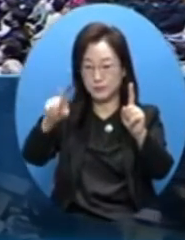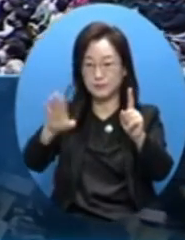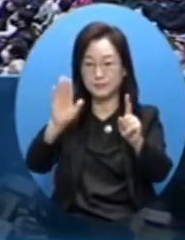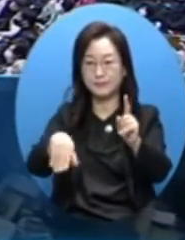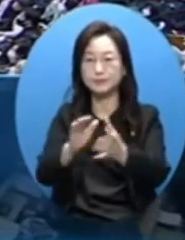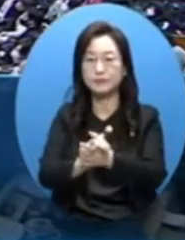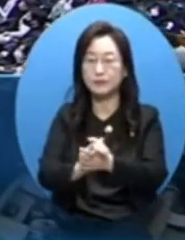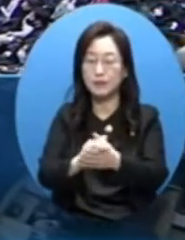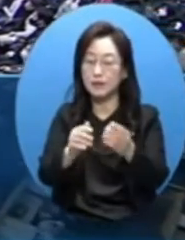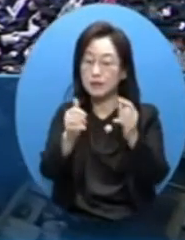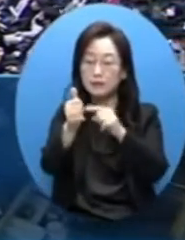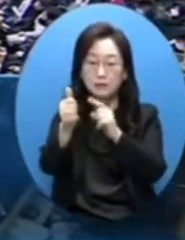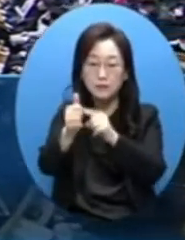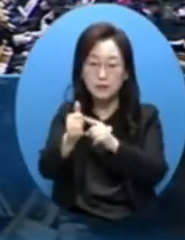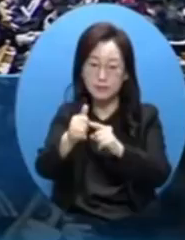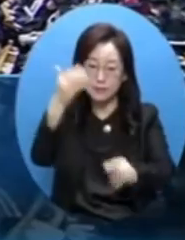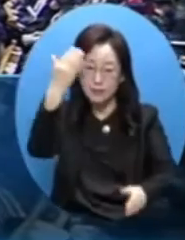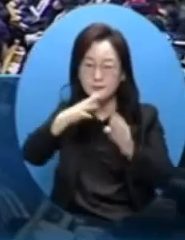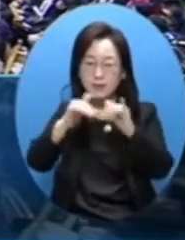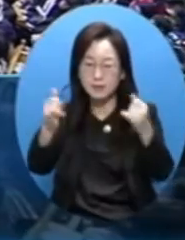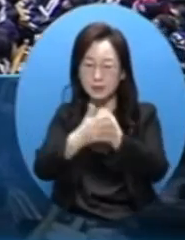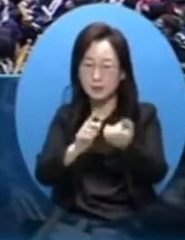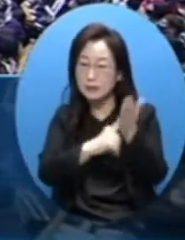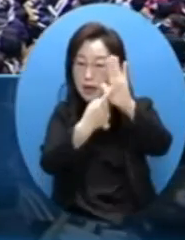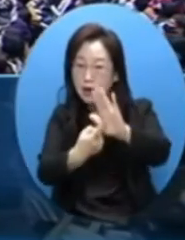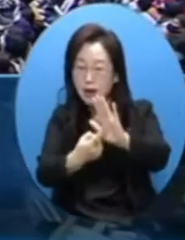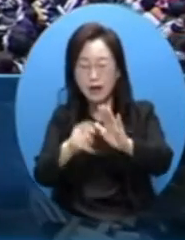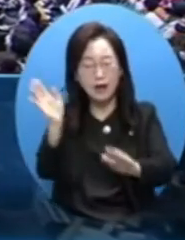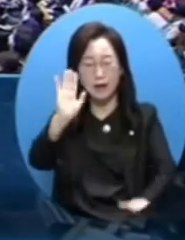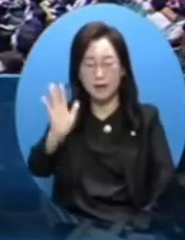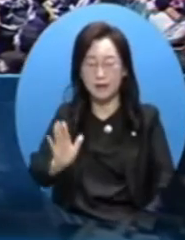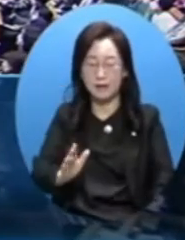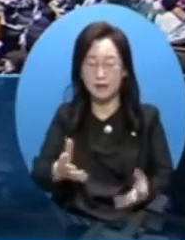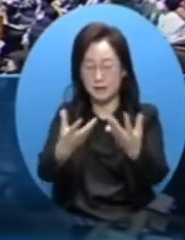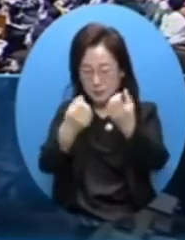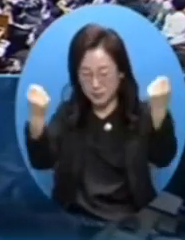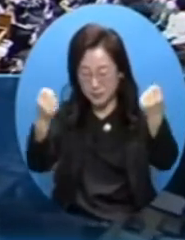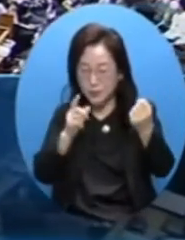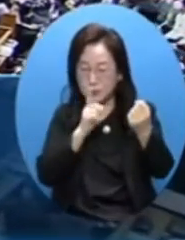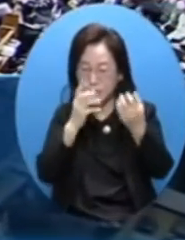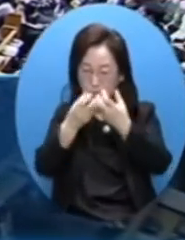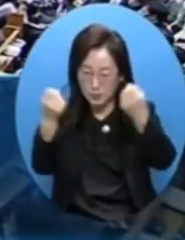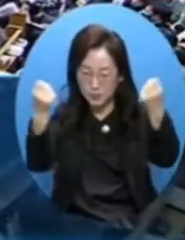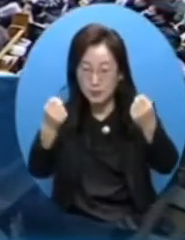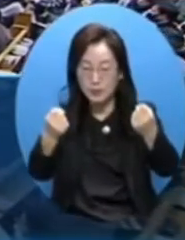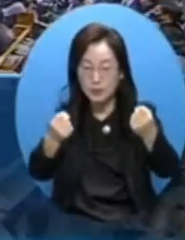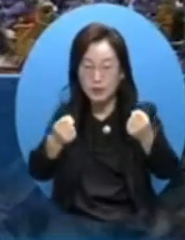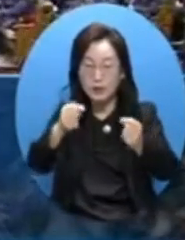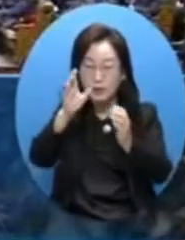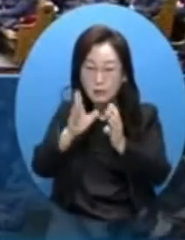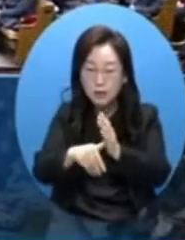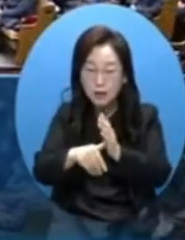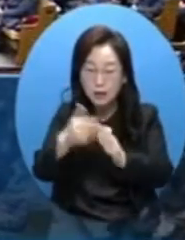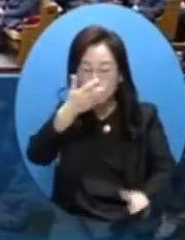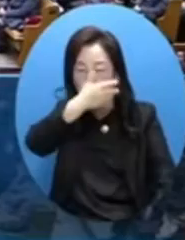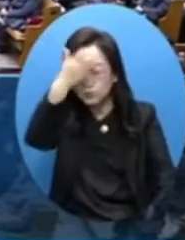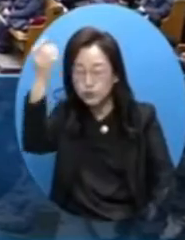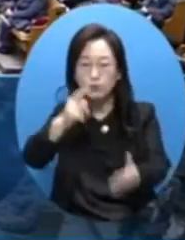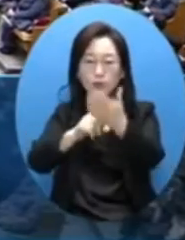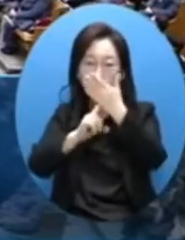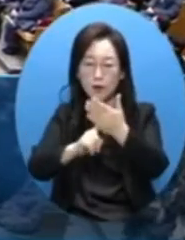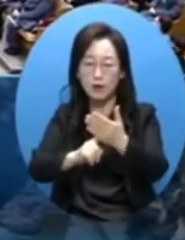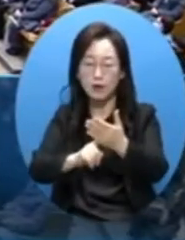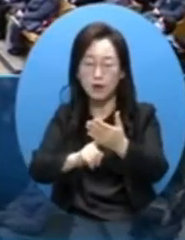의로운 사람이라 그를 드러내지 아니하고 가만히 꿈꾸자 하여 이를 생각할 때 주의 사자가 현명하여 이르되 다윗